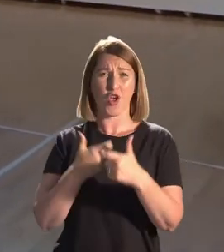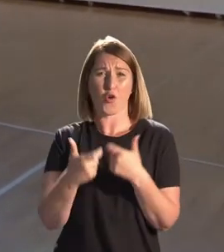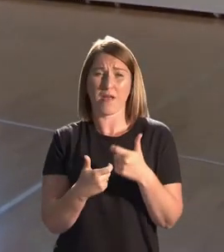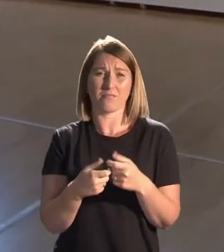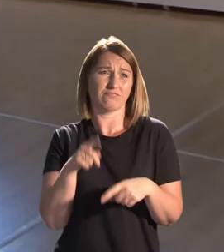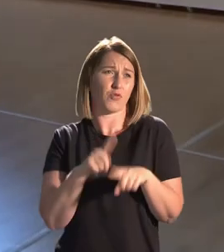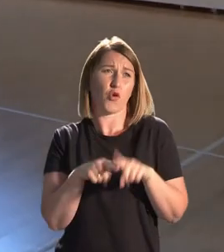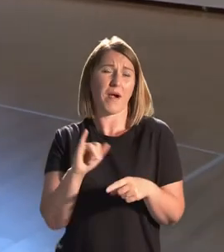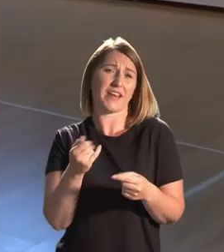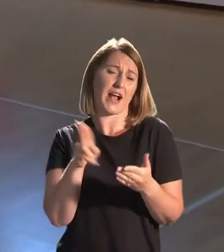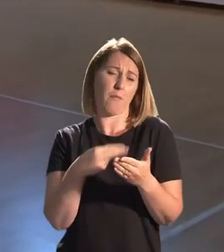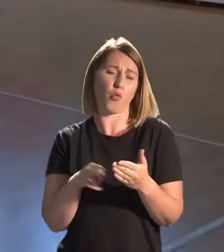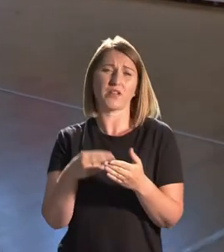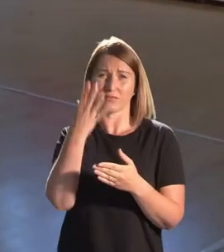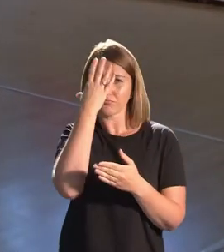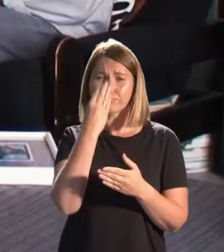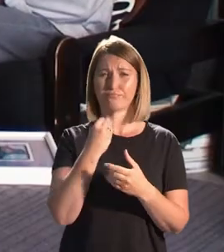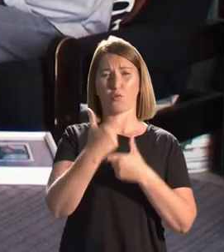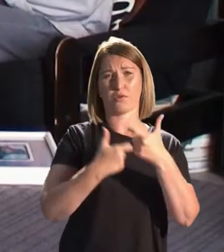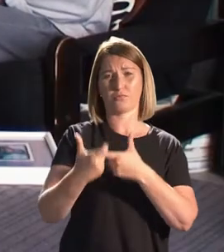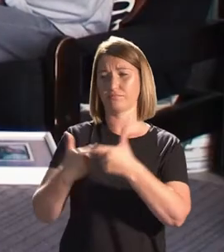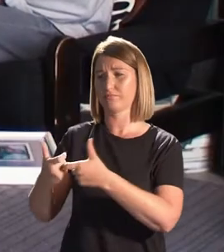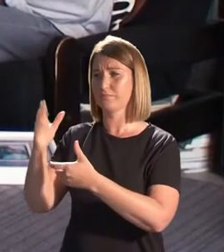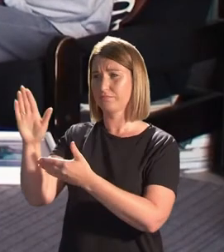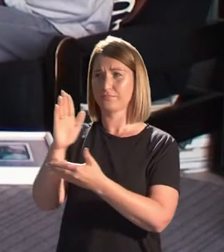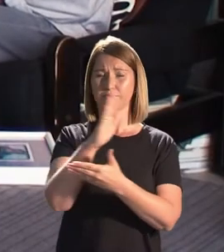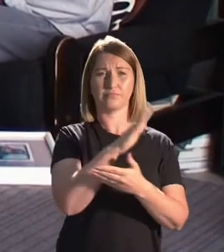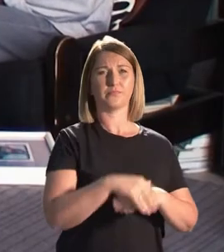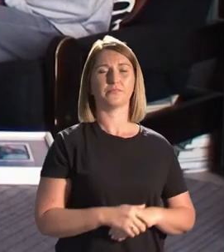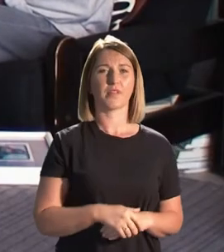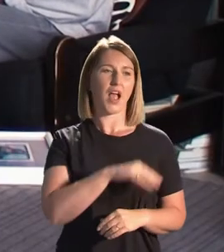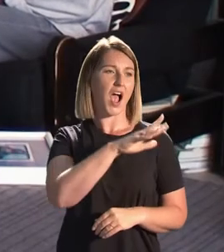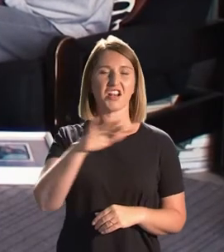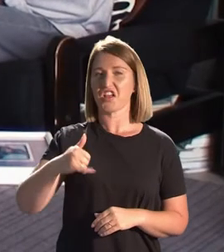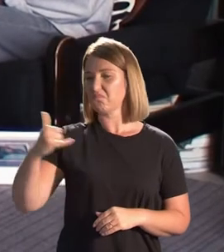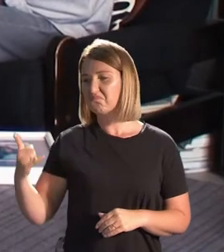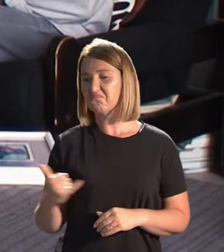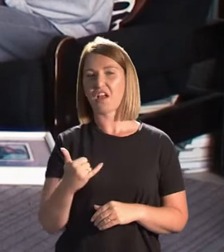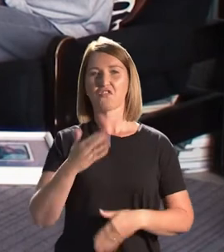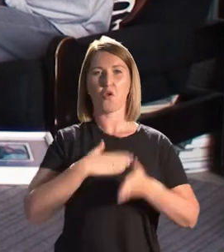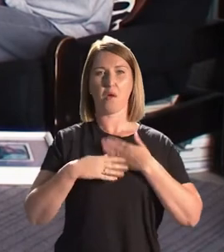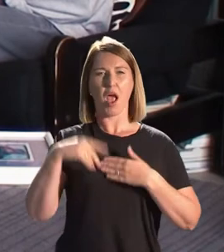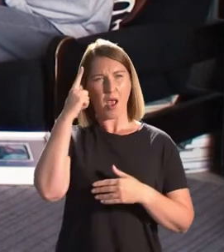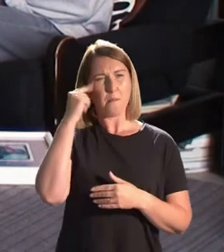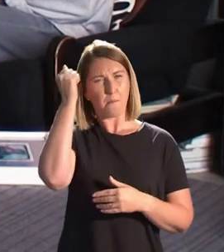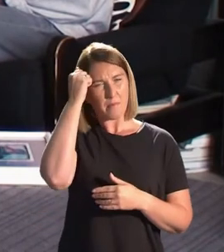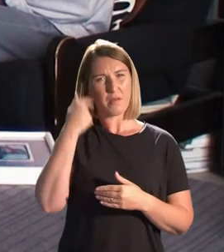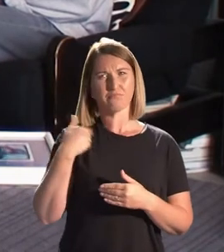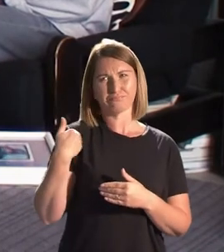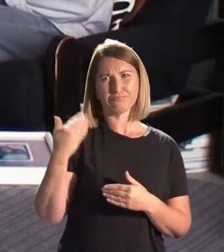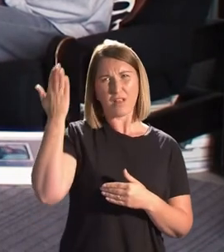jako tworzywem, do stworzenia obrazu. A litery lubiłem od dziecka, pamiętam, już interesowałem